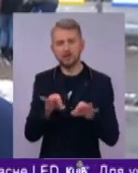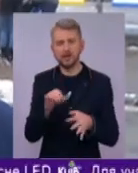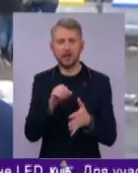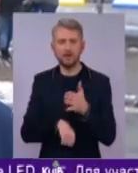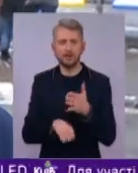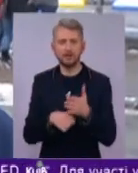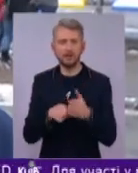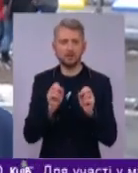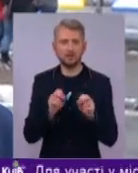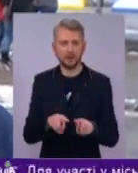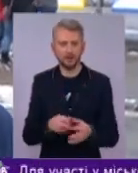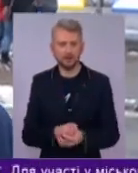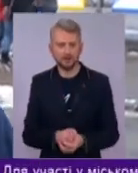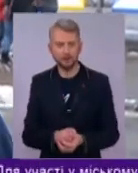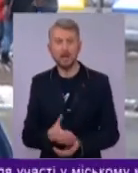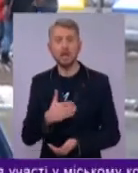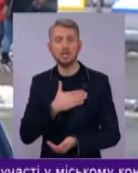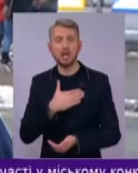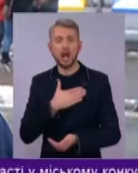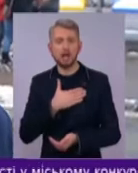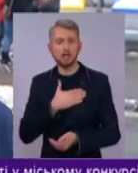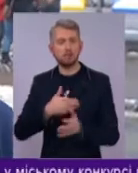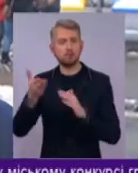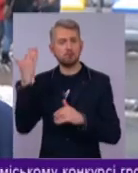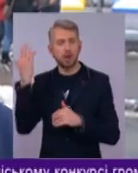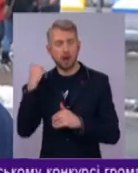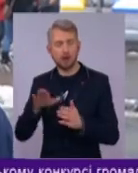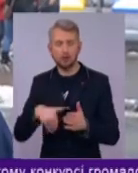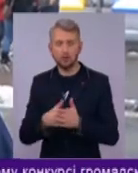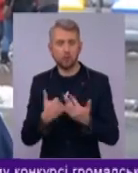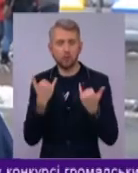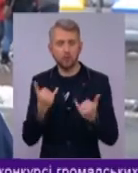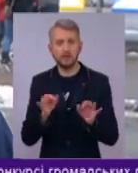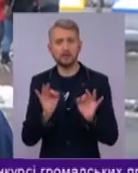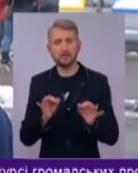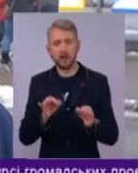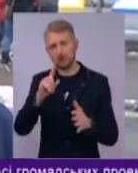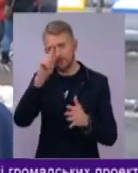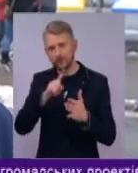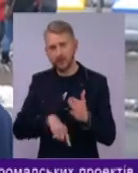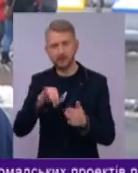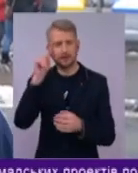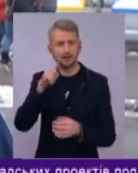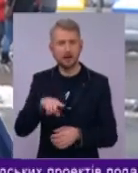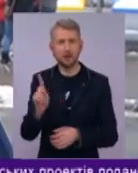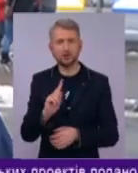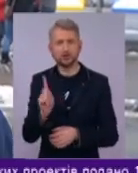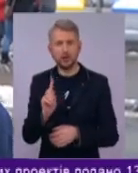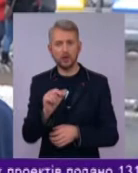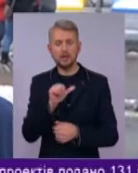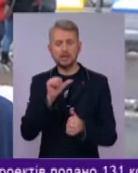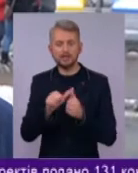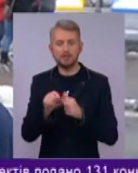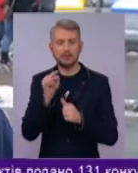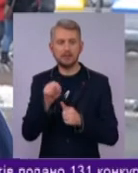чи іншої небезпеки. Наші предки і до сьогодні, звичайно, вірять і знають, що саме